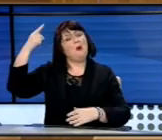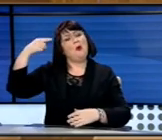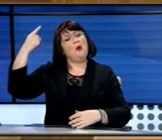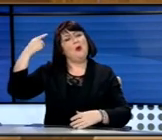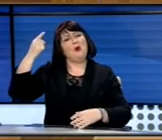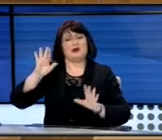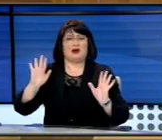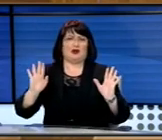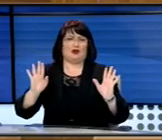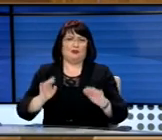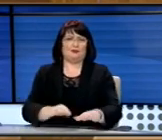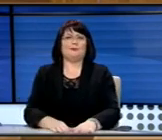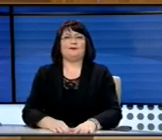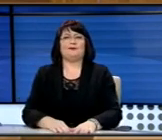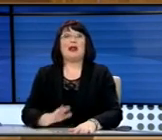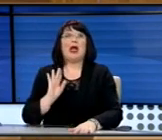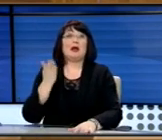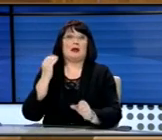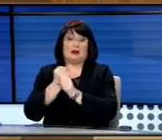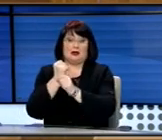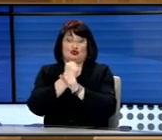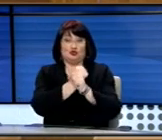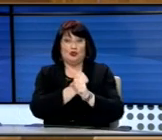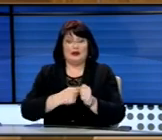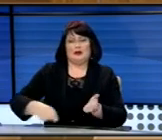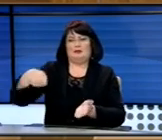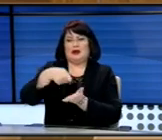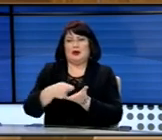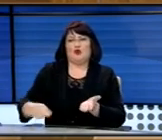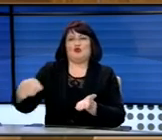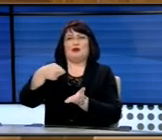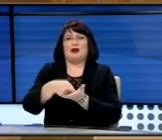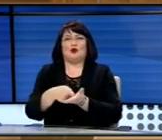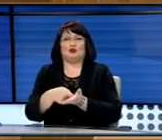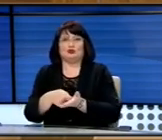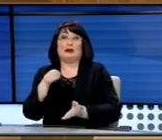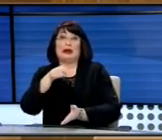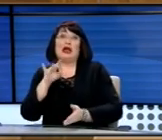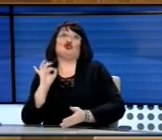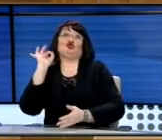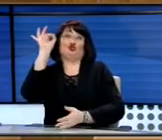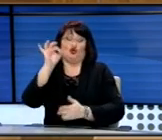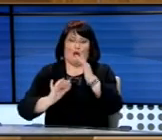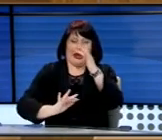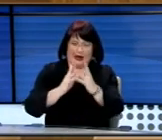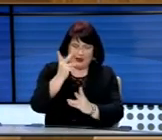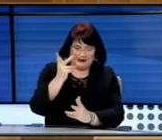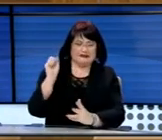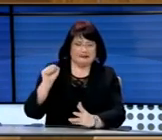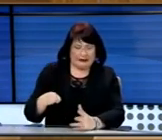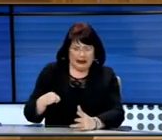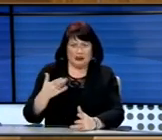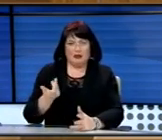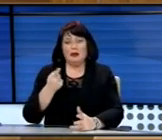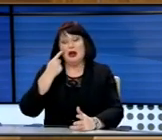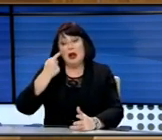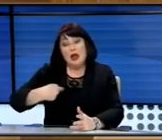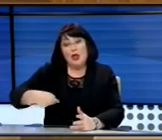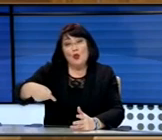Και αν οι εργαζόμενοι πληρώνουν τόσα στη φάση της ανάπτυξης, μπορούμε μόνο να προβλέψουμε πόσο